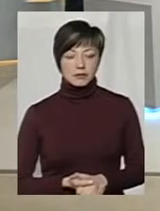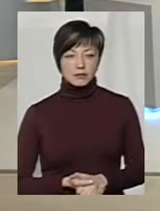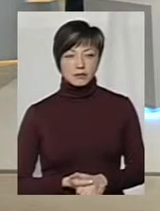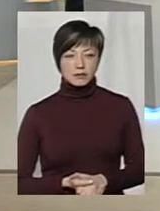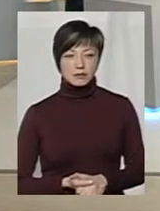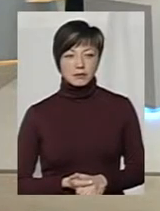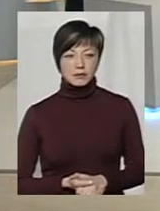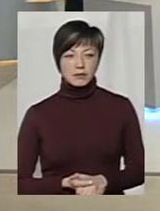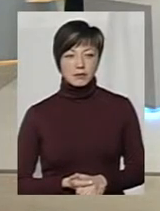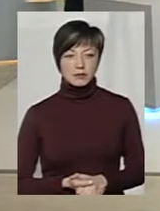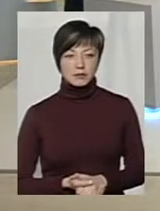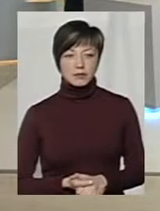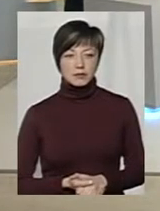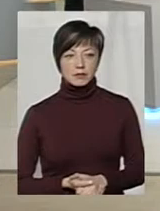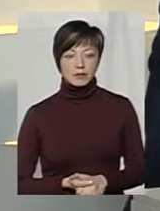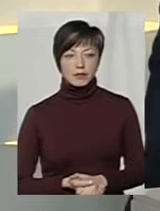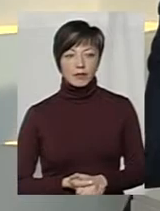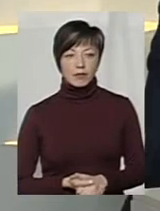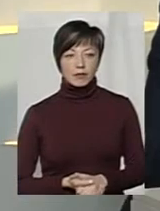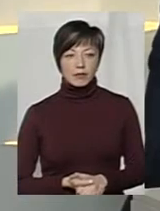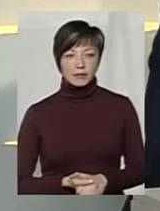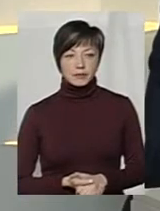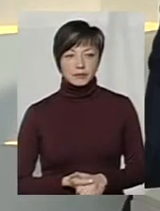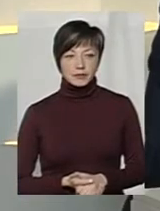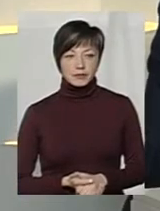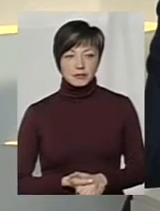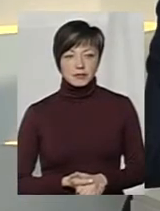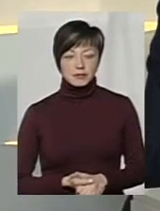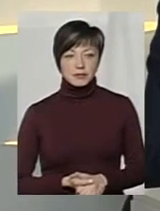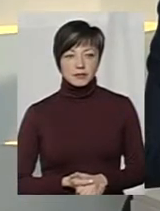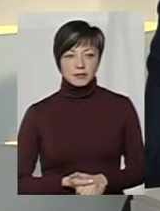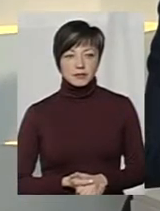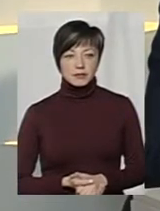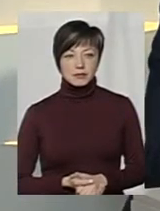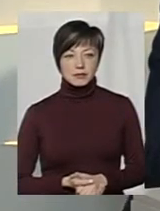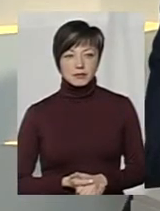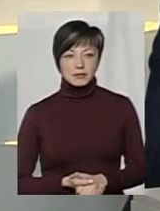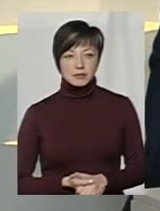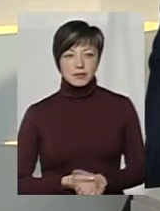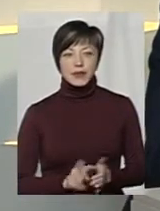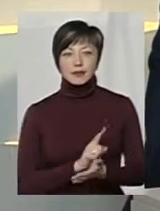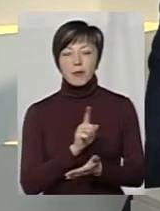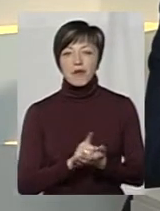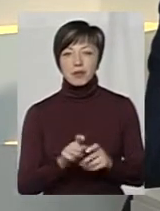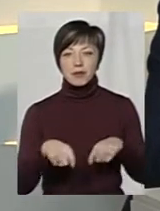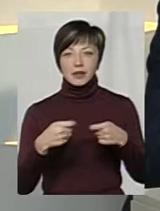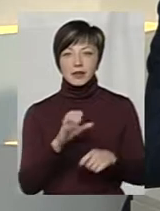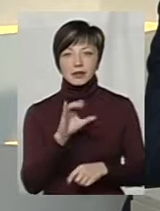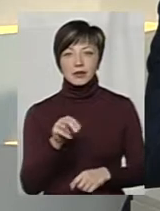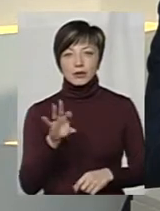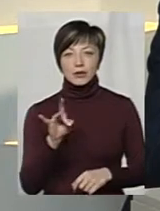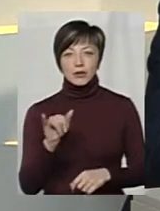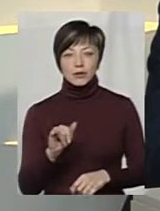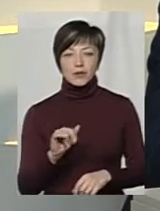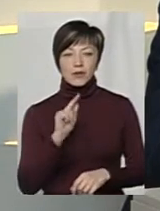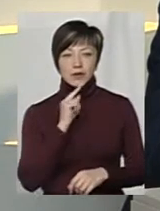Ну, зобов'язання передати Сидору Василю Богдановичу дуже складно. Можна прохати,